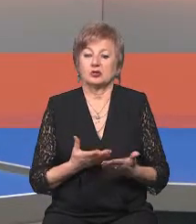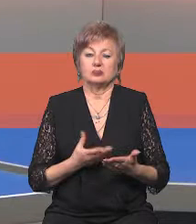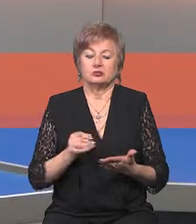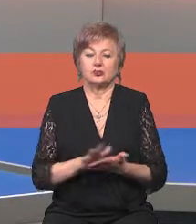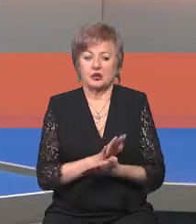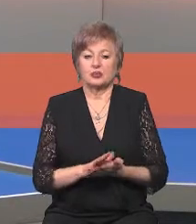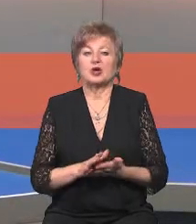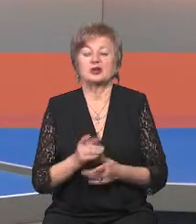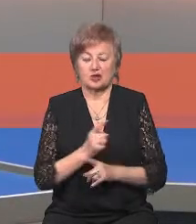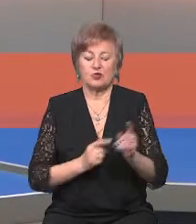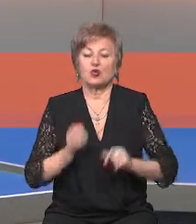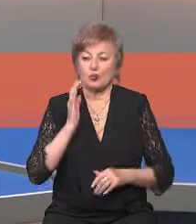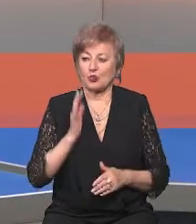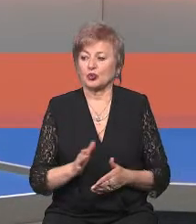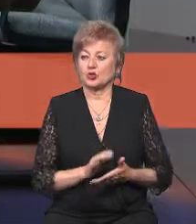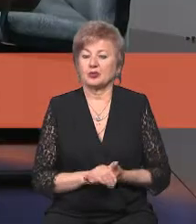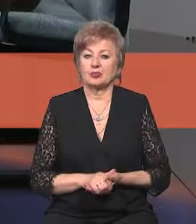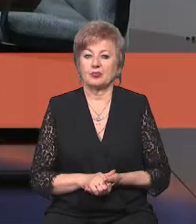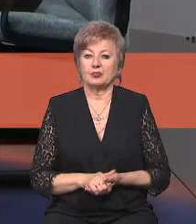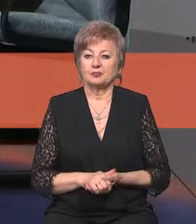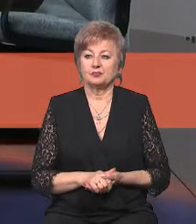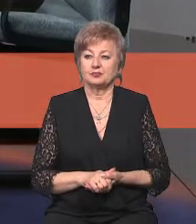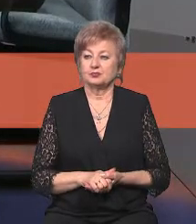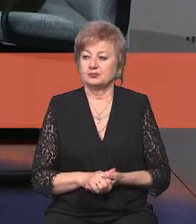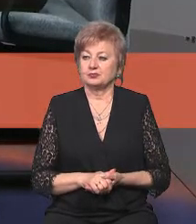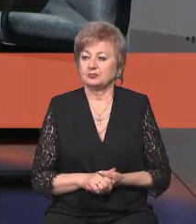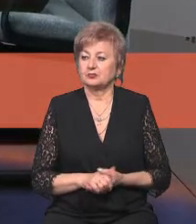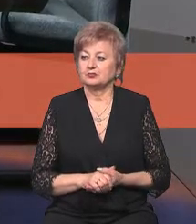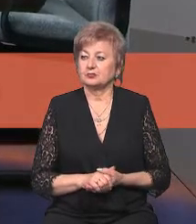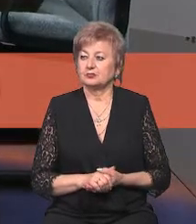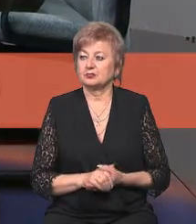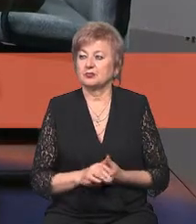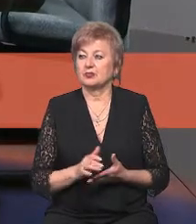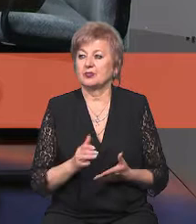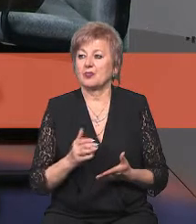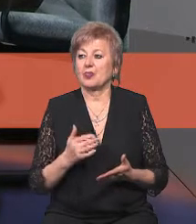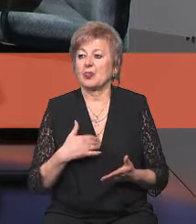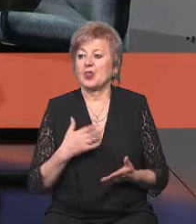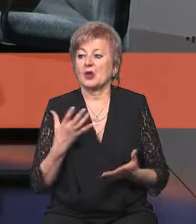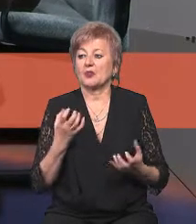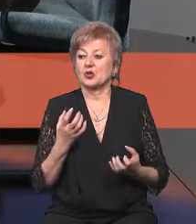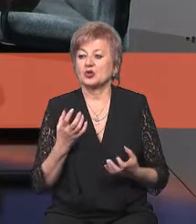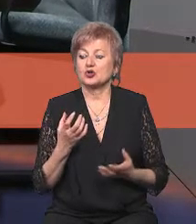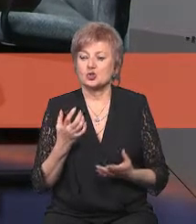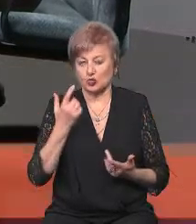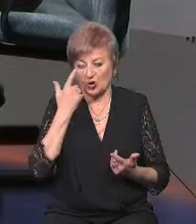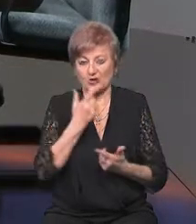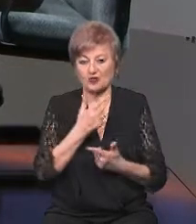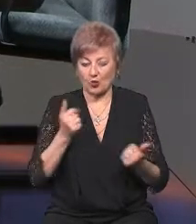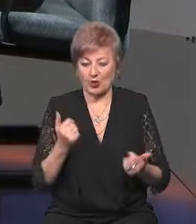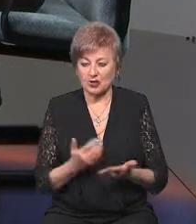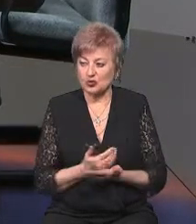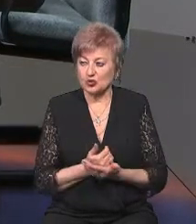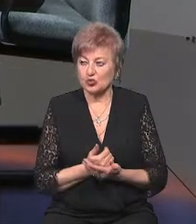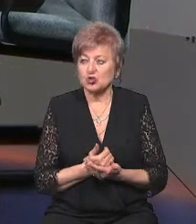була запланована. Продовжуватися, так, як я розумію. І от, власне, ми ще знайшли таку інформацію на сайті Національної